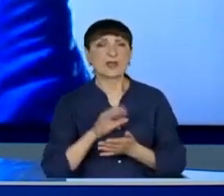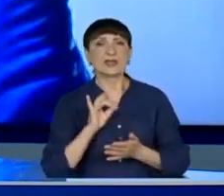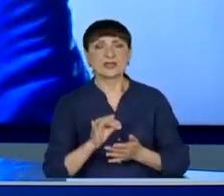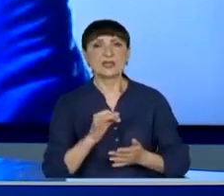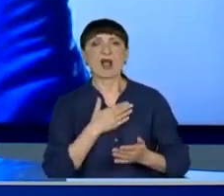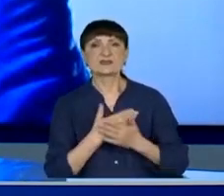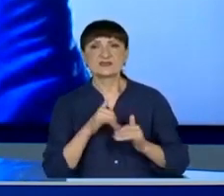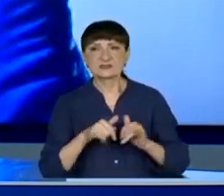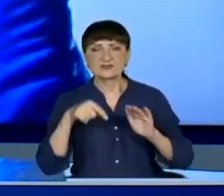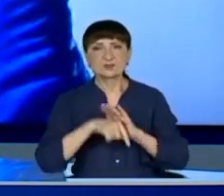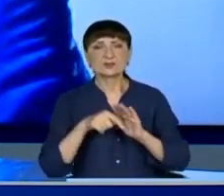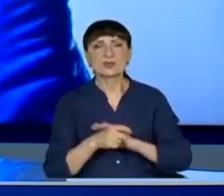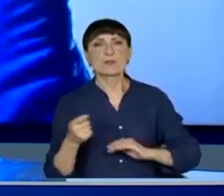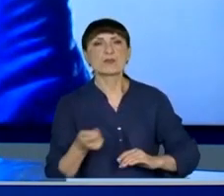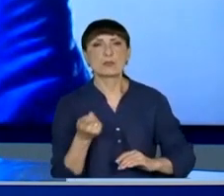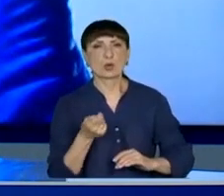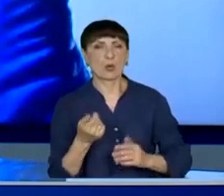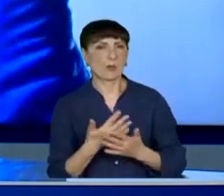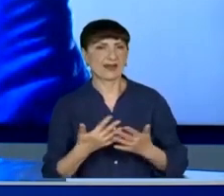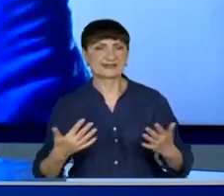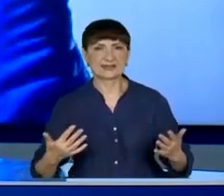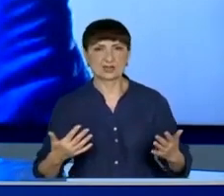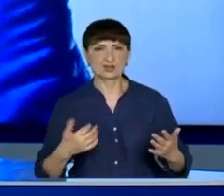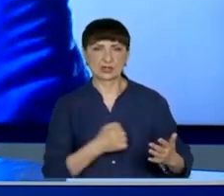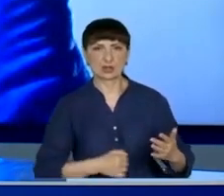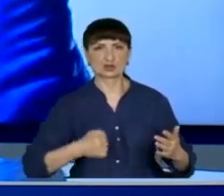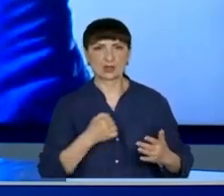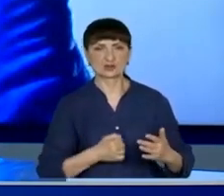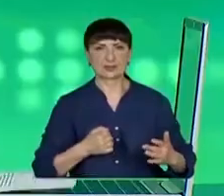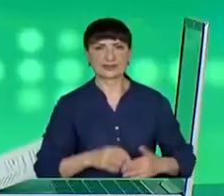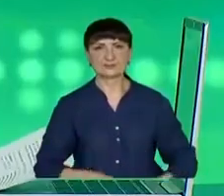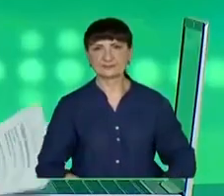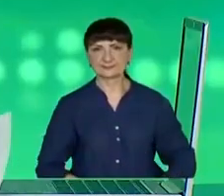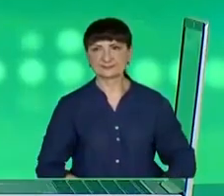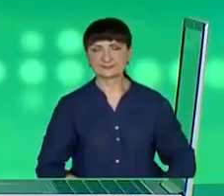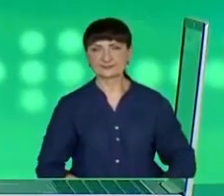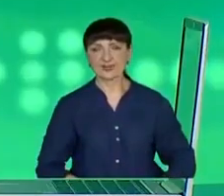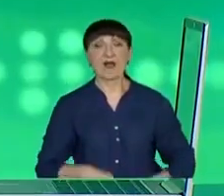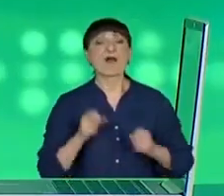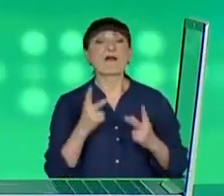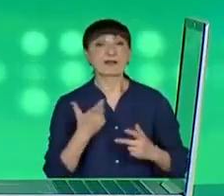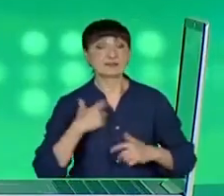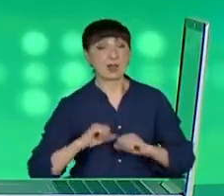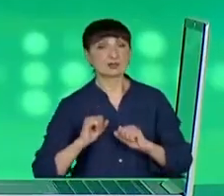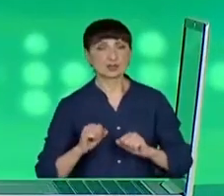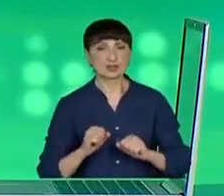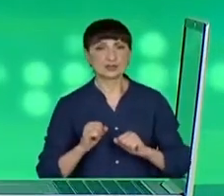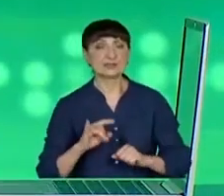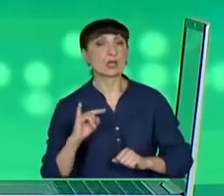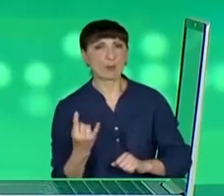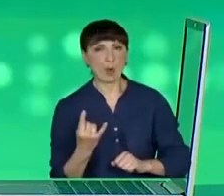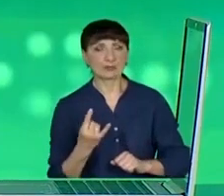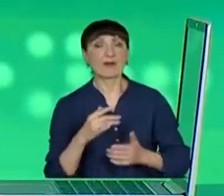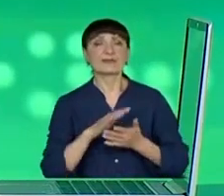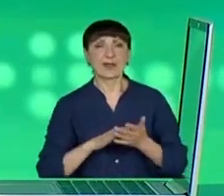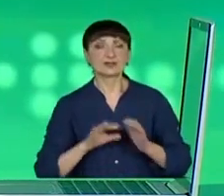активно размножаются и распространяются различные возбудители кишечных инфекций. О том, как обезопасить себя и ребенка,